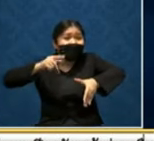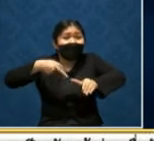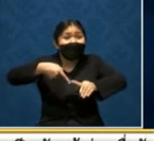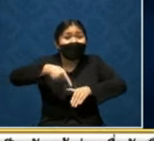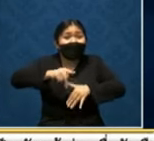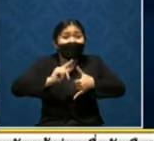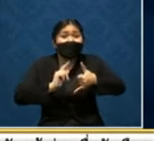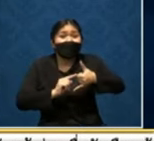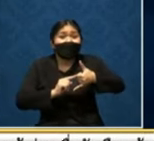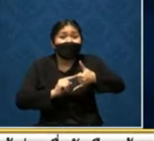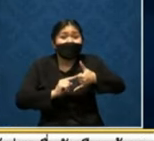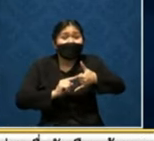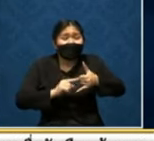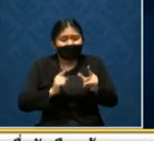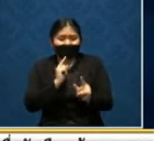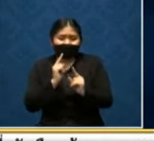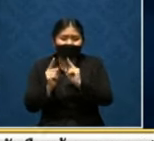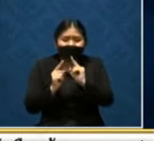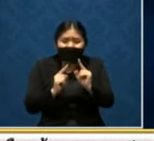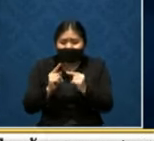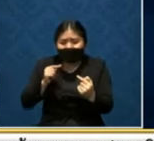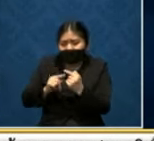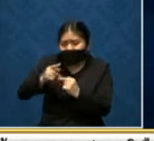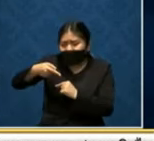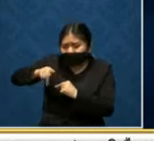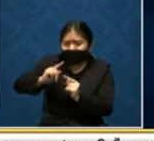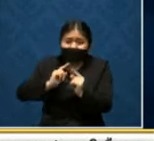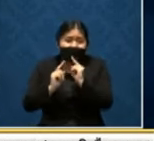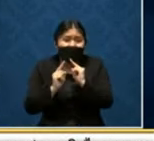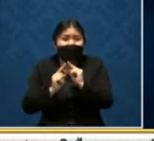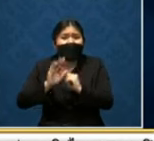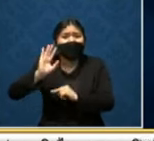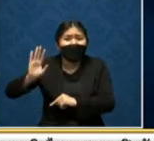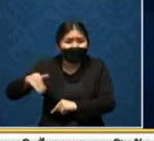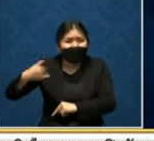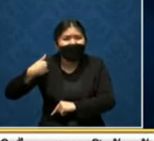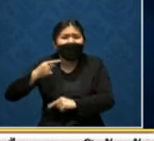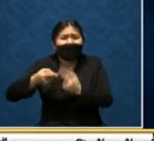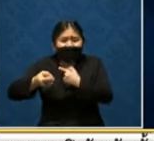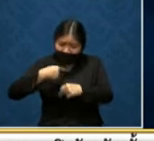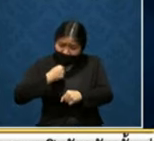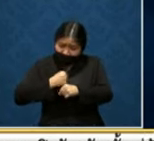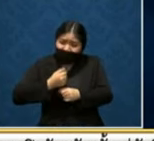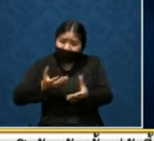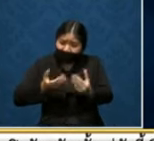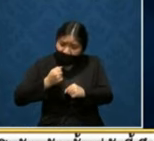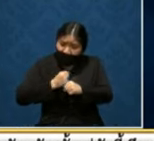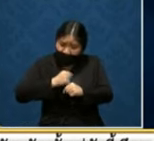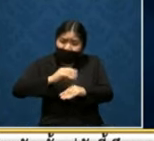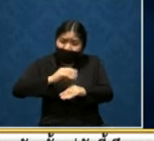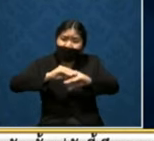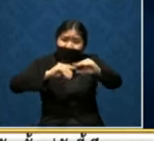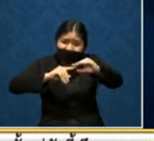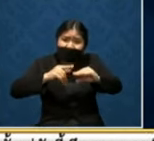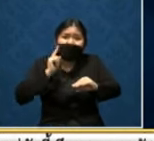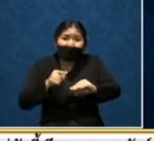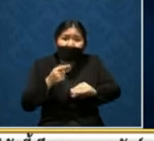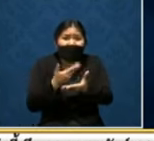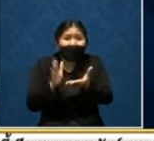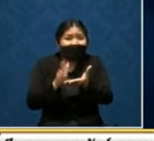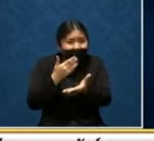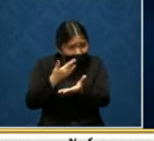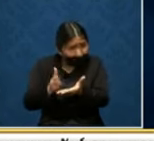มีการพูดคุยกับนางสาวป.ปลาว่าเธอจะมารับงานโครงการเนี้ยจะต้องแบ่งค่าน้ำร้อนน้ำ